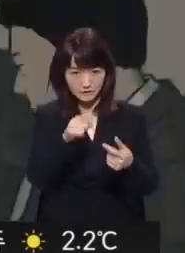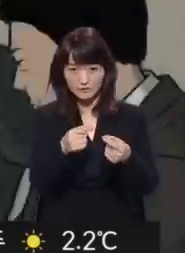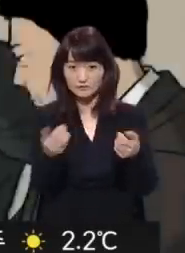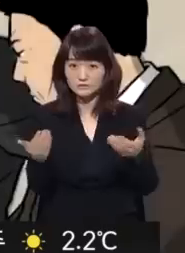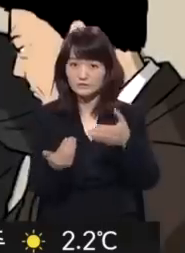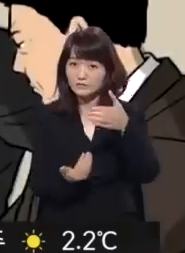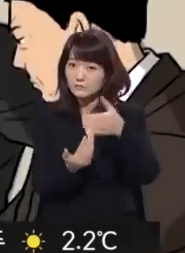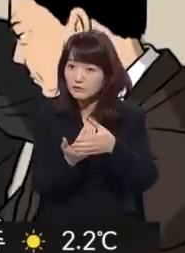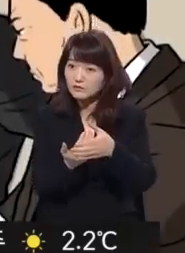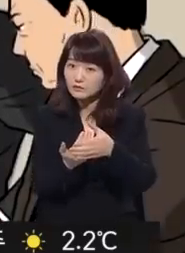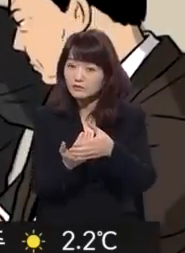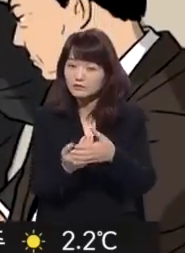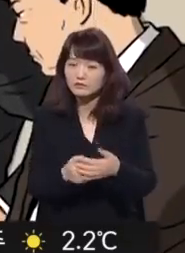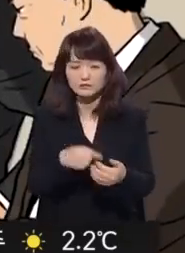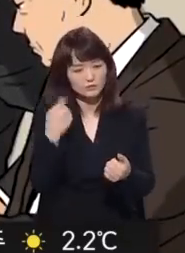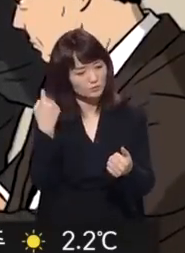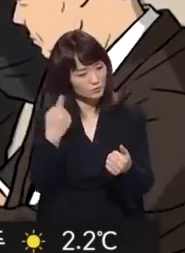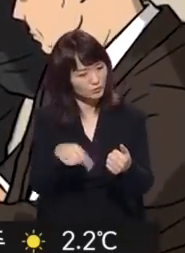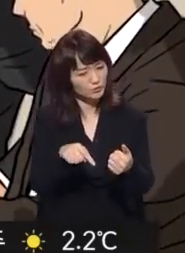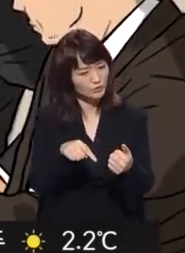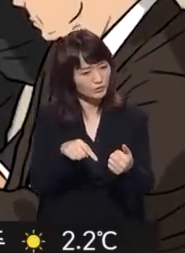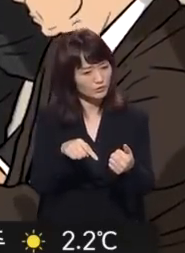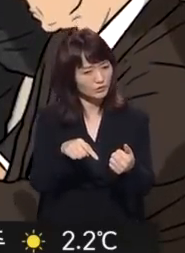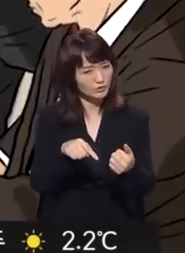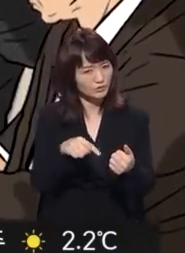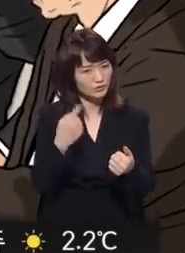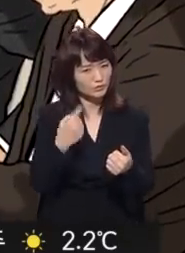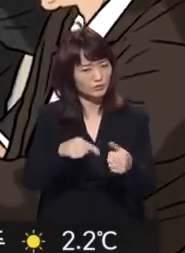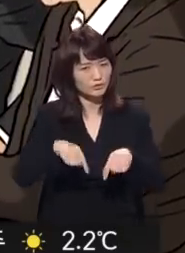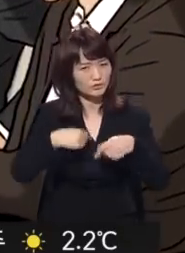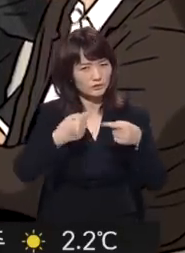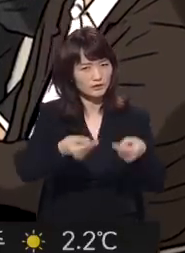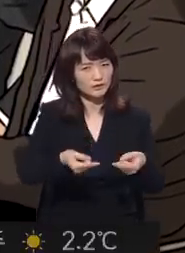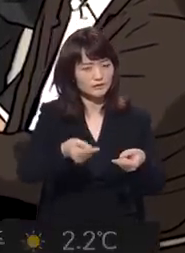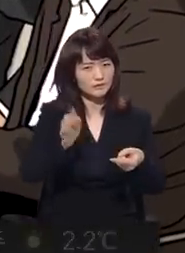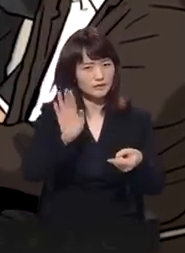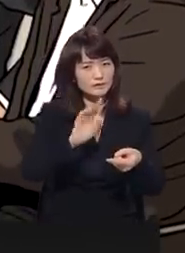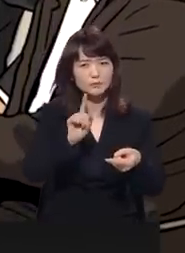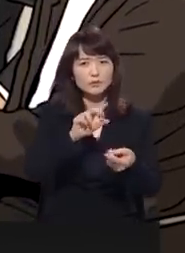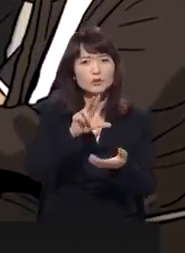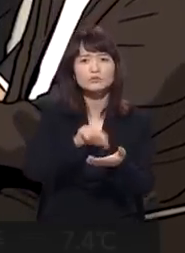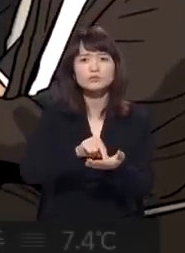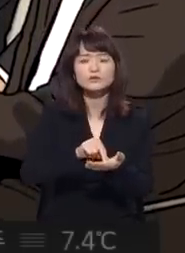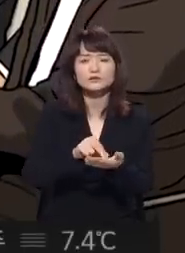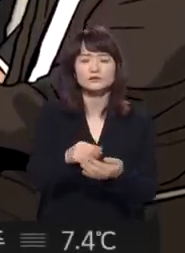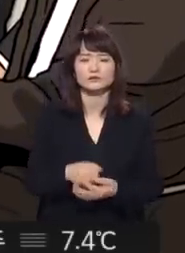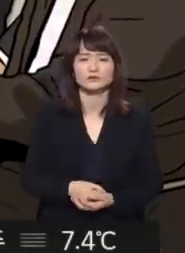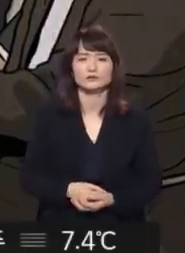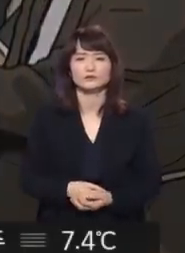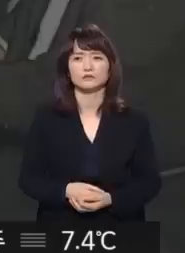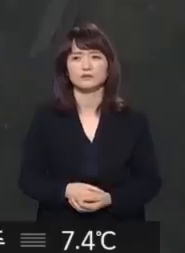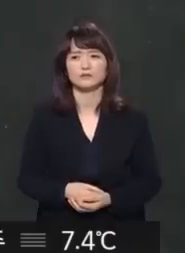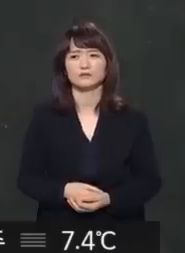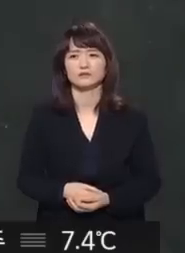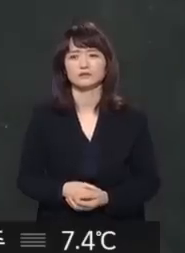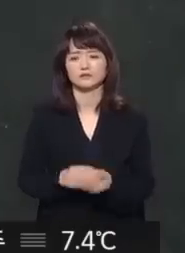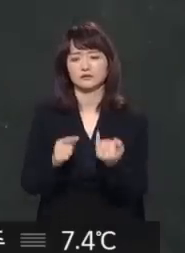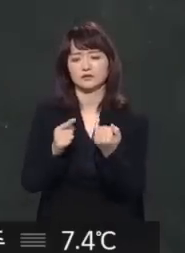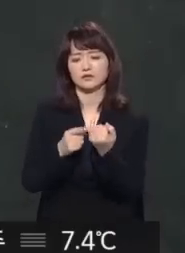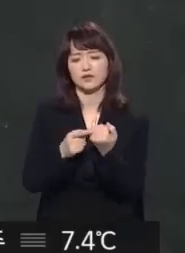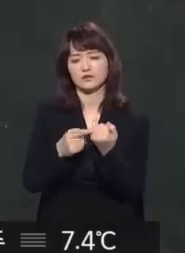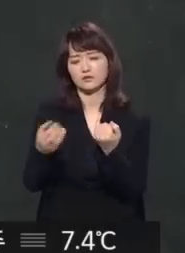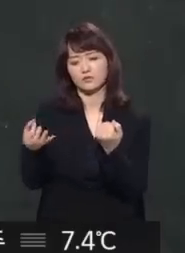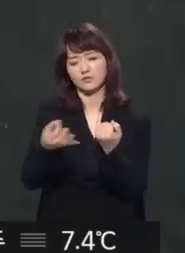겁니다 교육을 한 걸까요 교육을 안 받은 걸까요 뭐가 문제일까요 아까 말씀드린 것처럼 용모에 관해 묻는 거